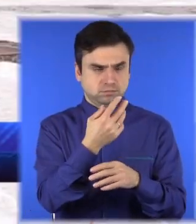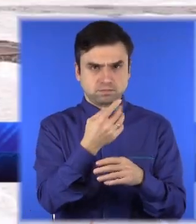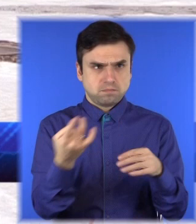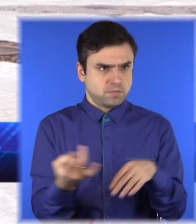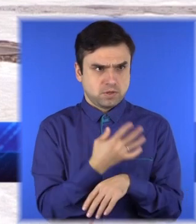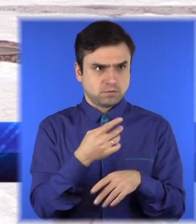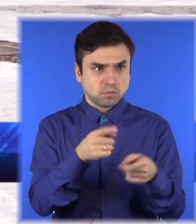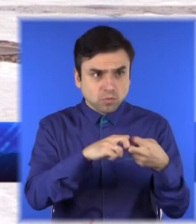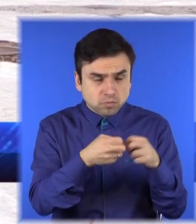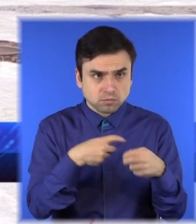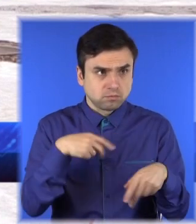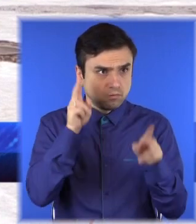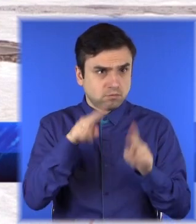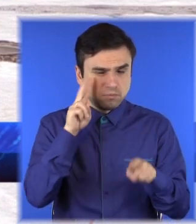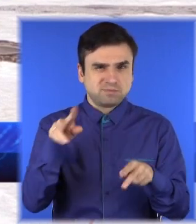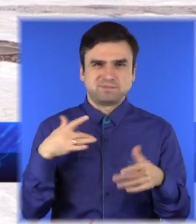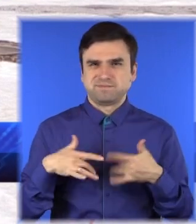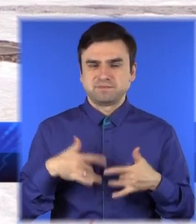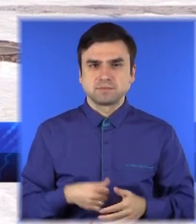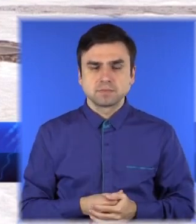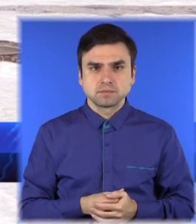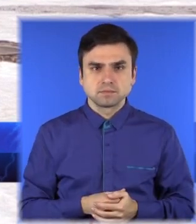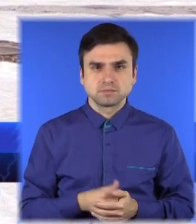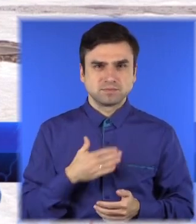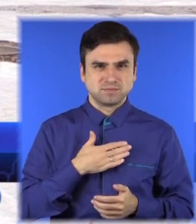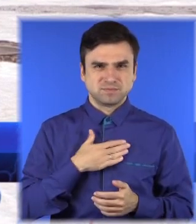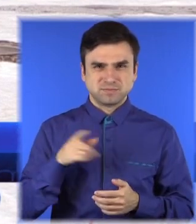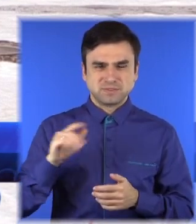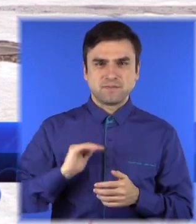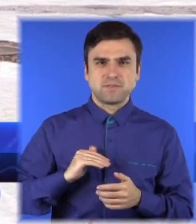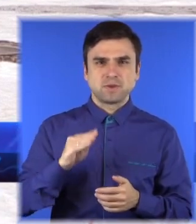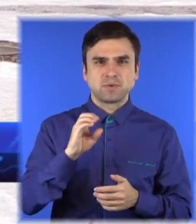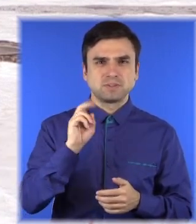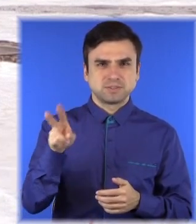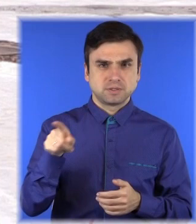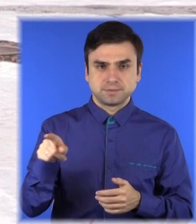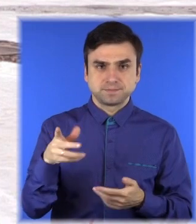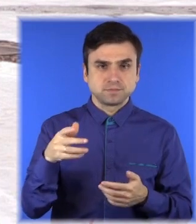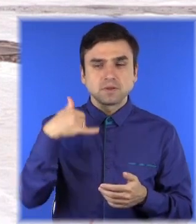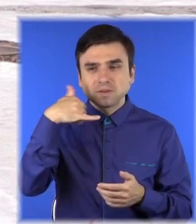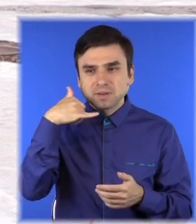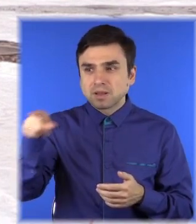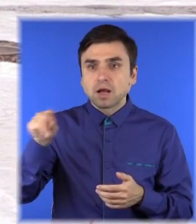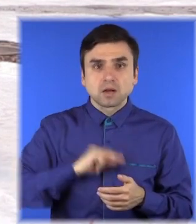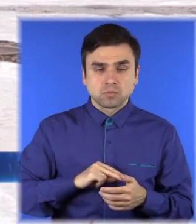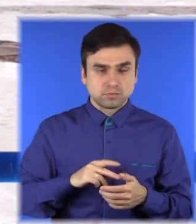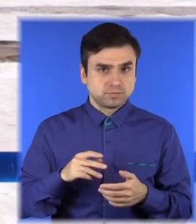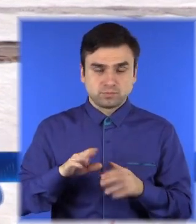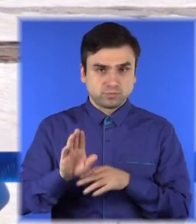компанія «Центробуд» обманним путем, диспетчер сидить, я не пойму, що вона там і сидить. Починає виступати,